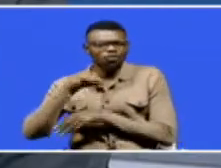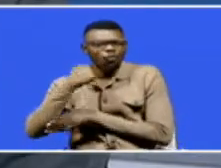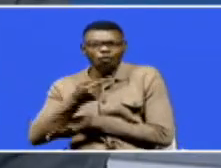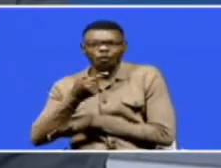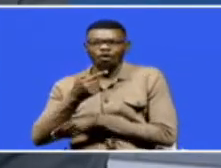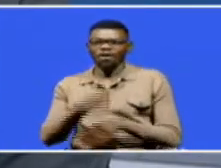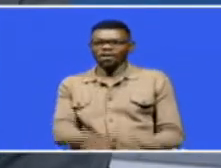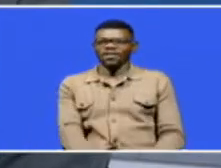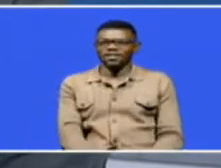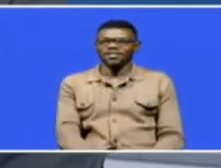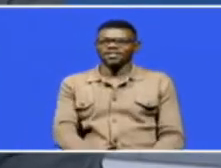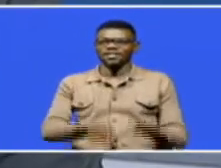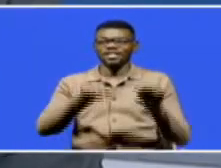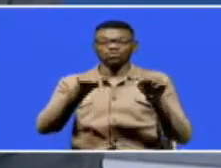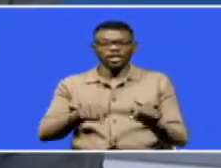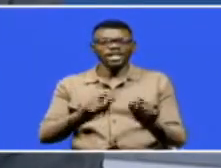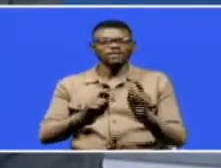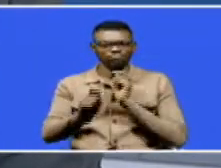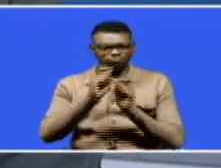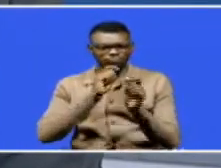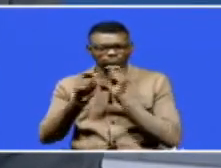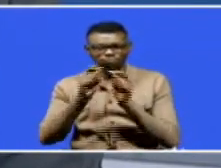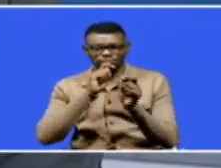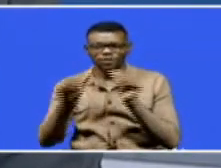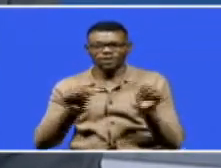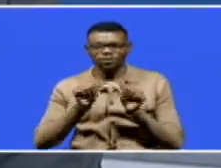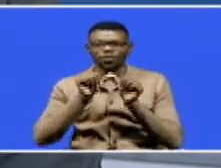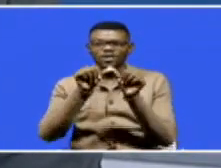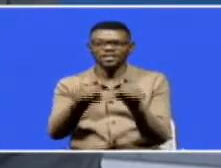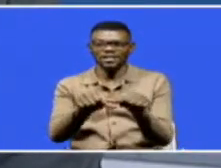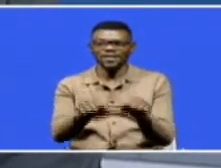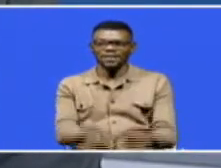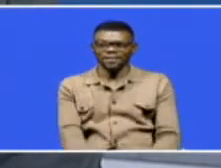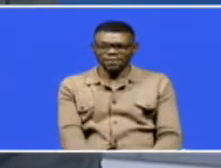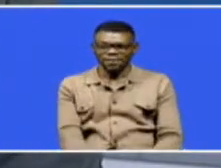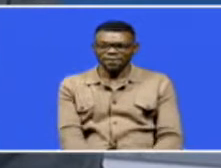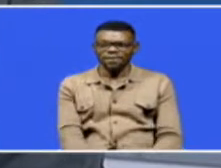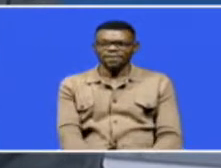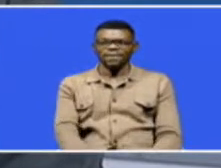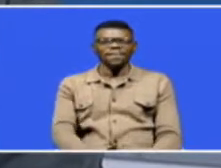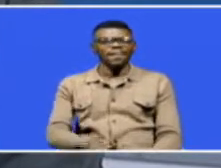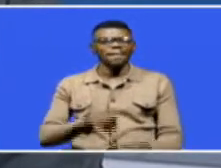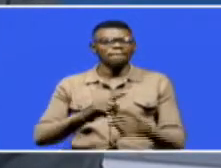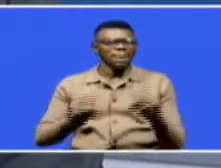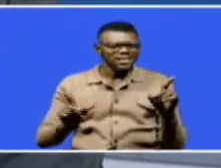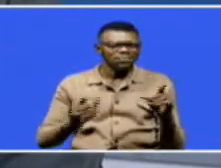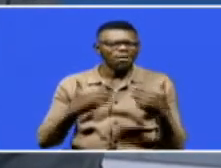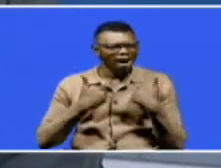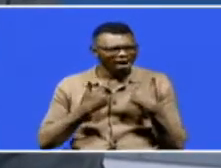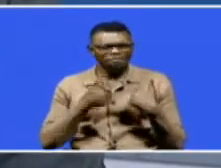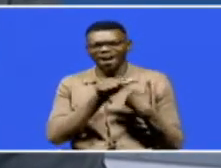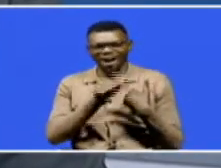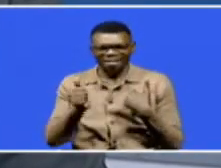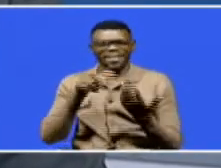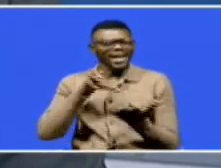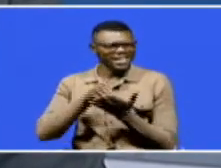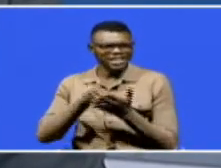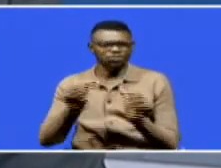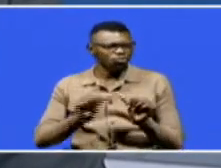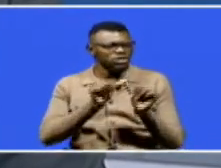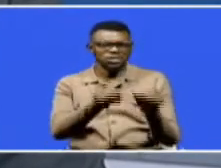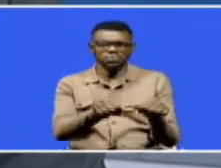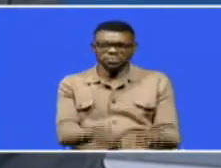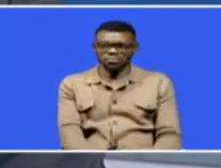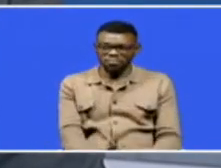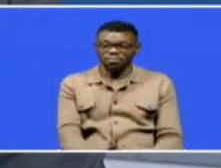mkuu baada ya kukamilisha mahojiano kabla ya kusikizwa na kuamuliwa kwa msururu wa kesi zinazopinga shughuli hiyo. Miongoni mwa